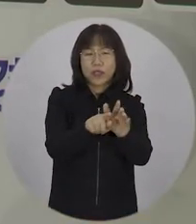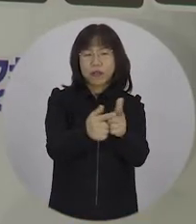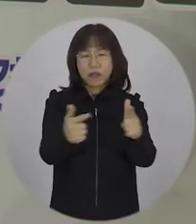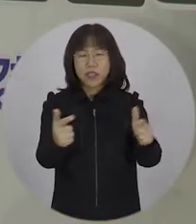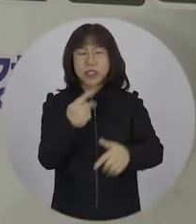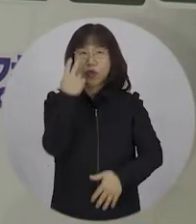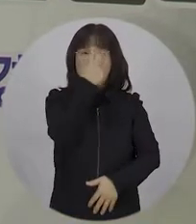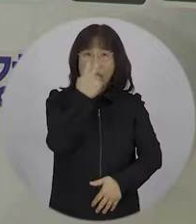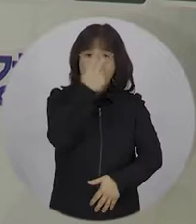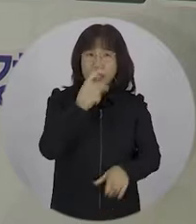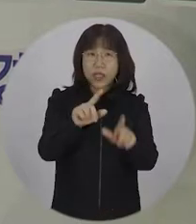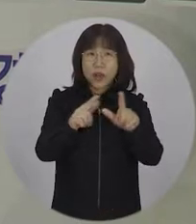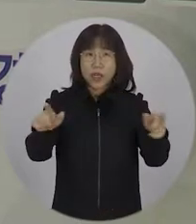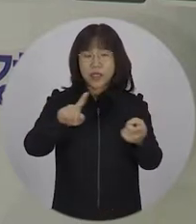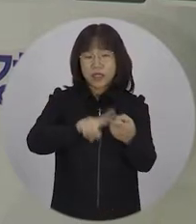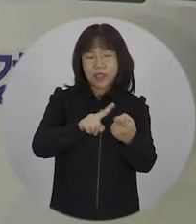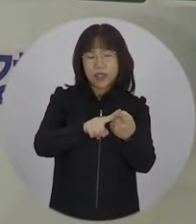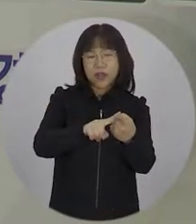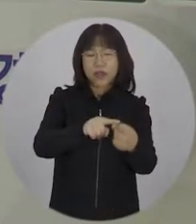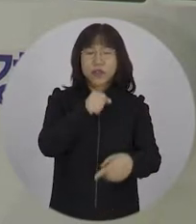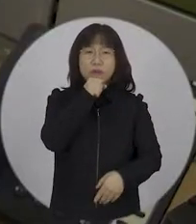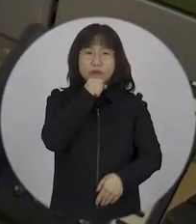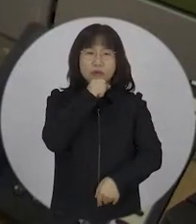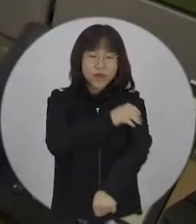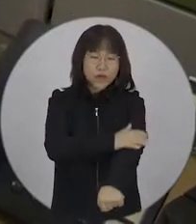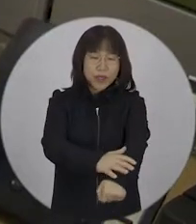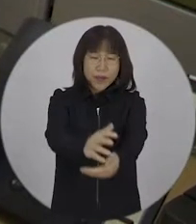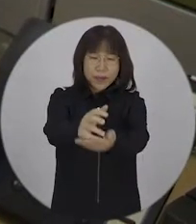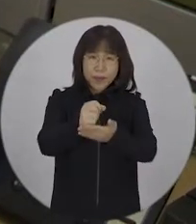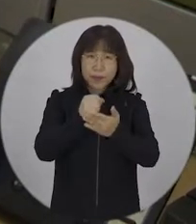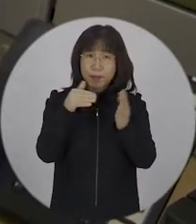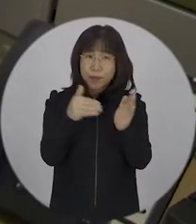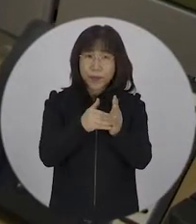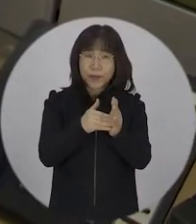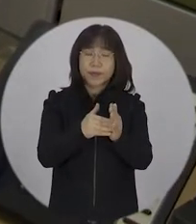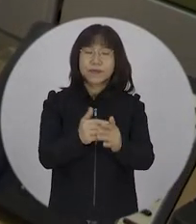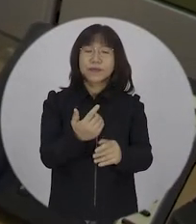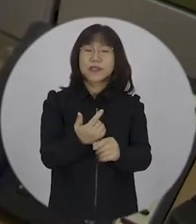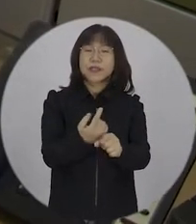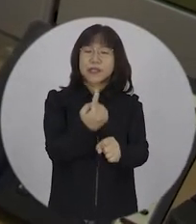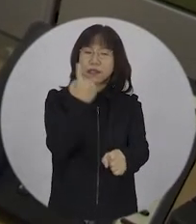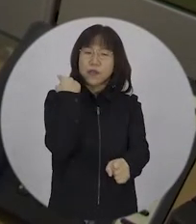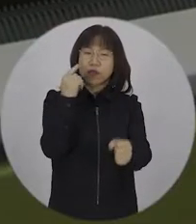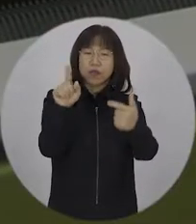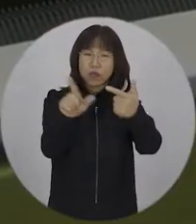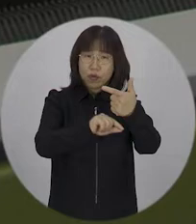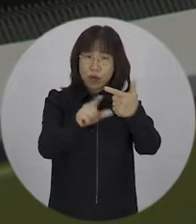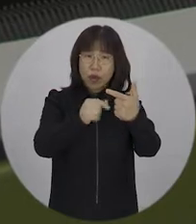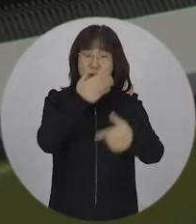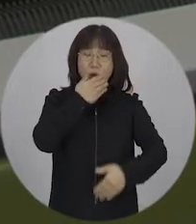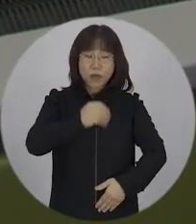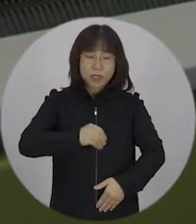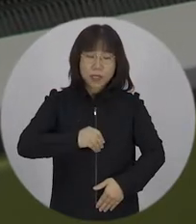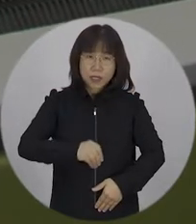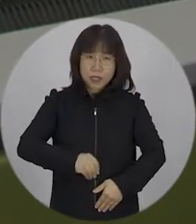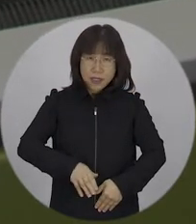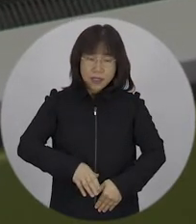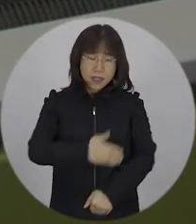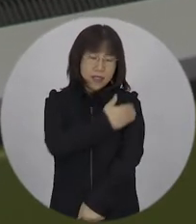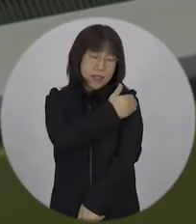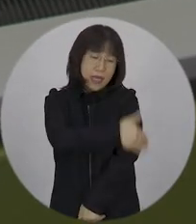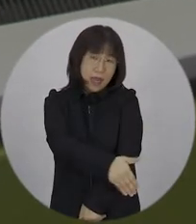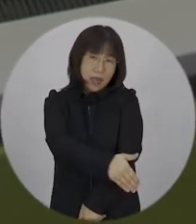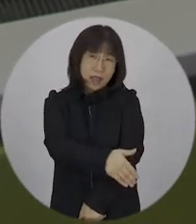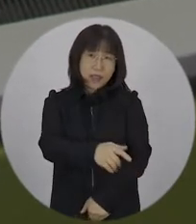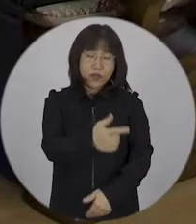다양한 활동을 전개한 점이 높은 평가를 받았습니다. 또 지난해 6월에는 복지사각지대 발굴 지원을 위한